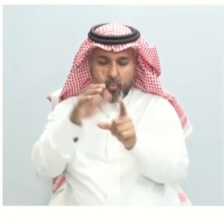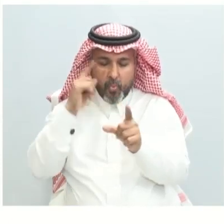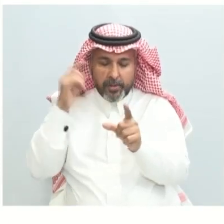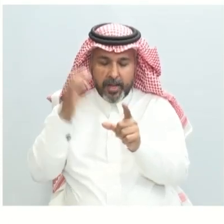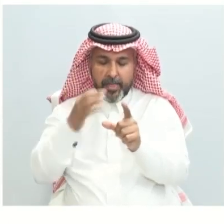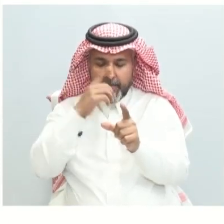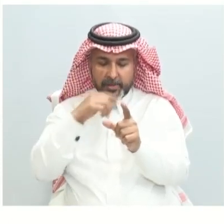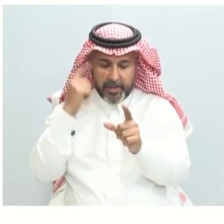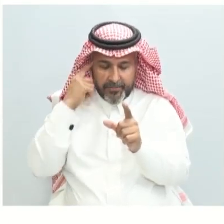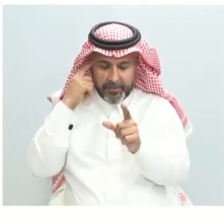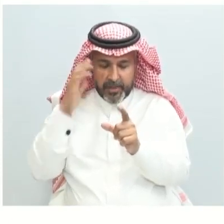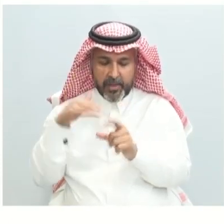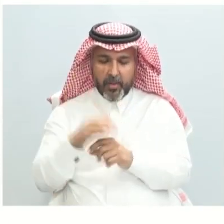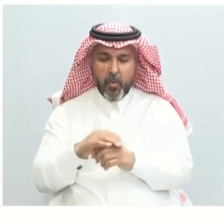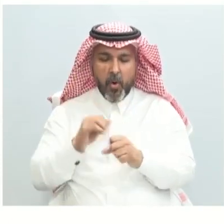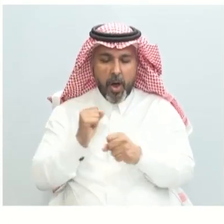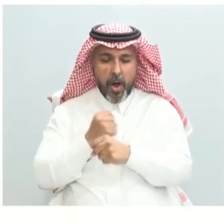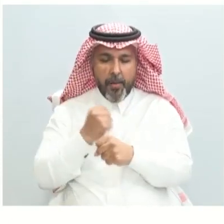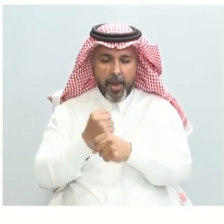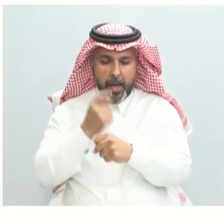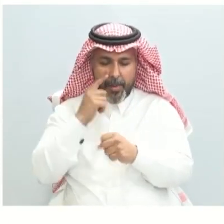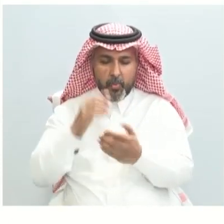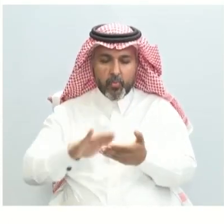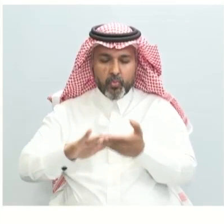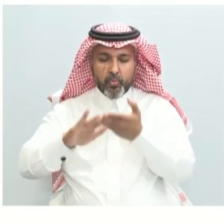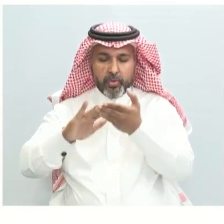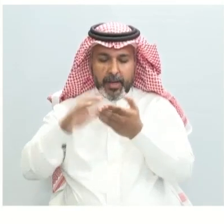واجبات يلتزمها ويؤديها